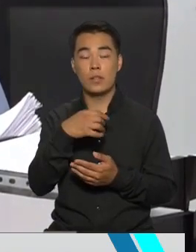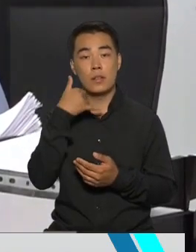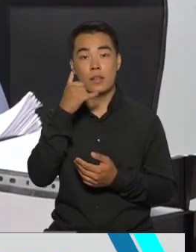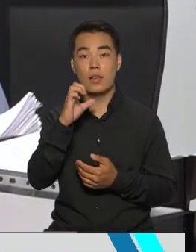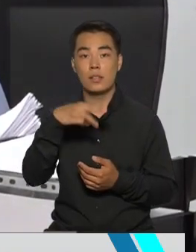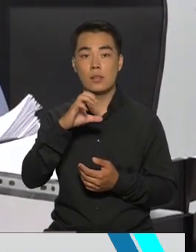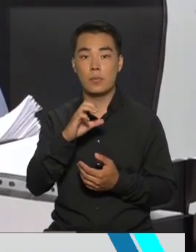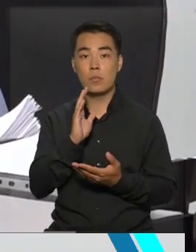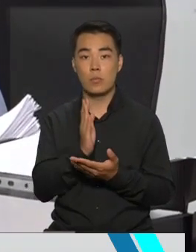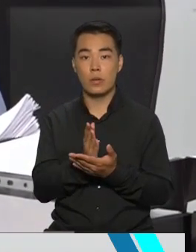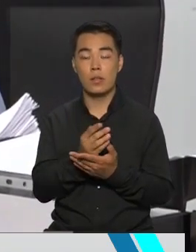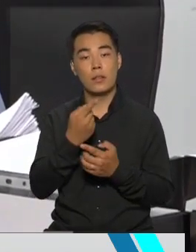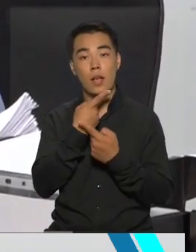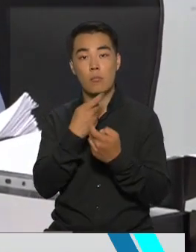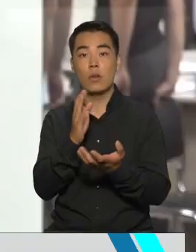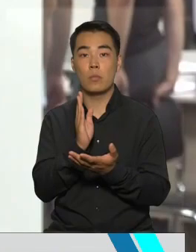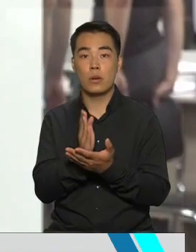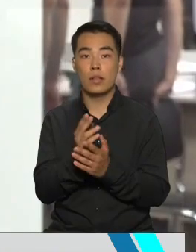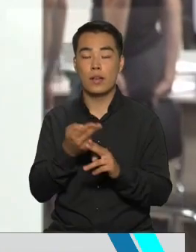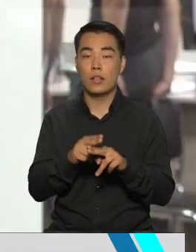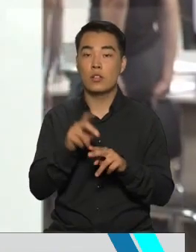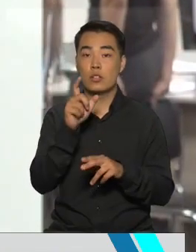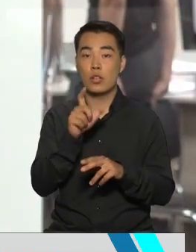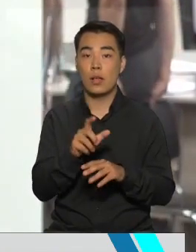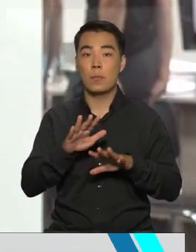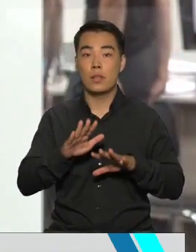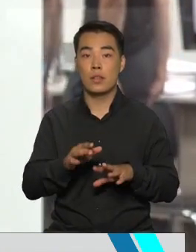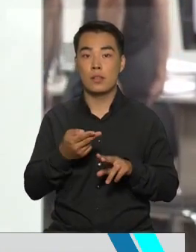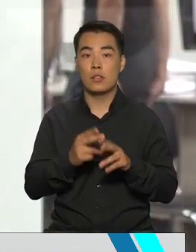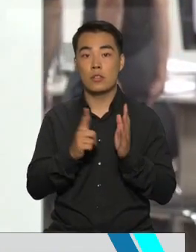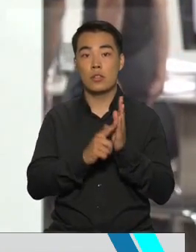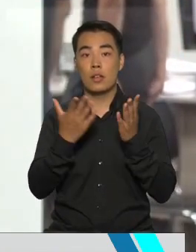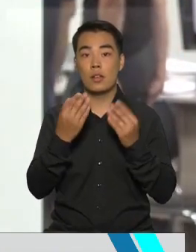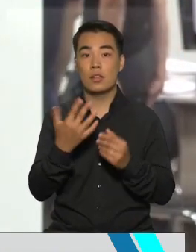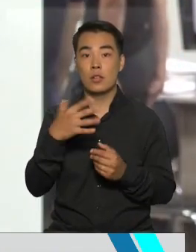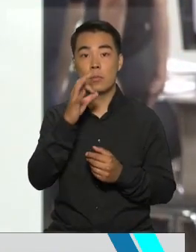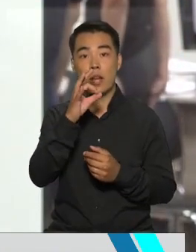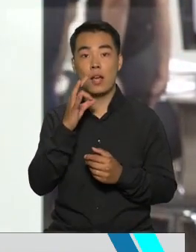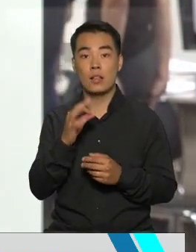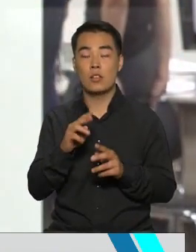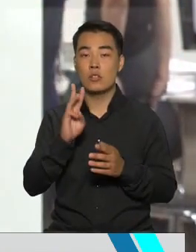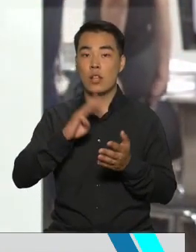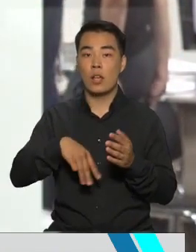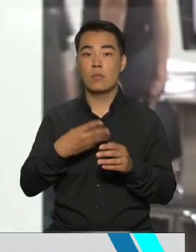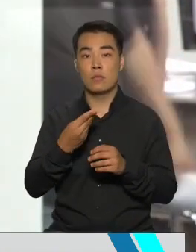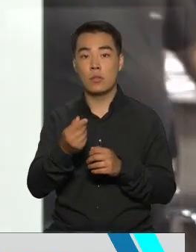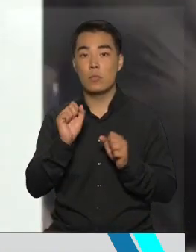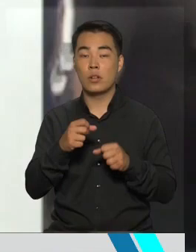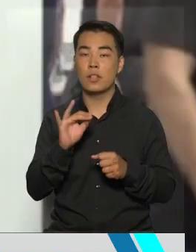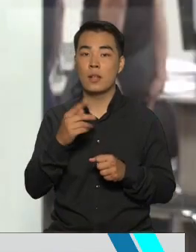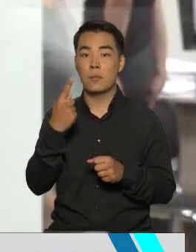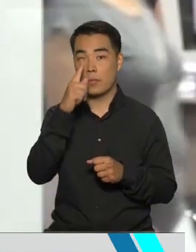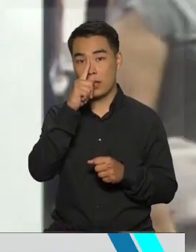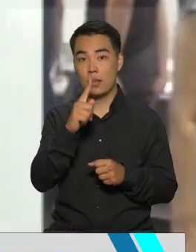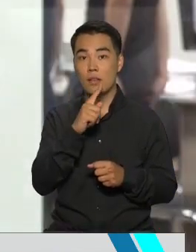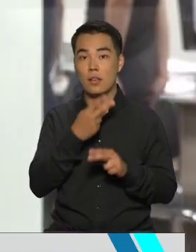смс арқылы хабарламай барады. Азамат ол жерде 7 күннің ішінде 50% мөлшерде айыппұлын төлей алады, немесе бір айдың ішінде